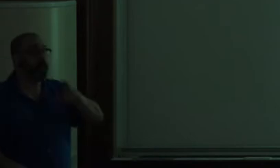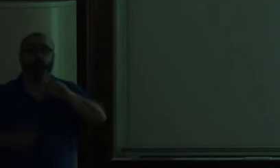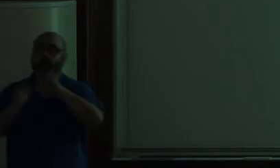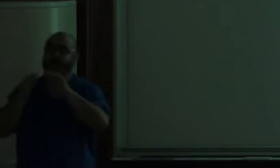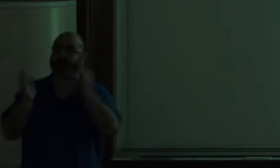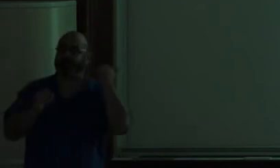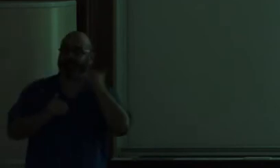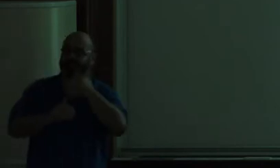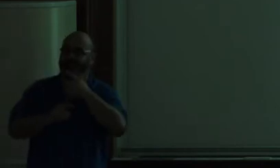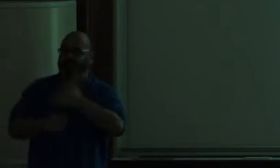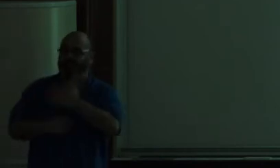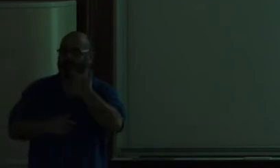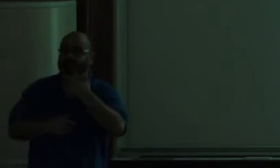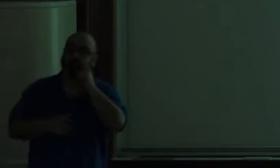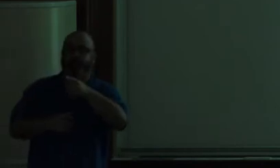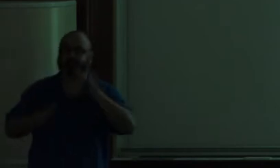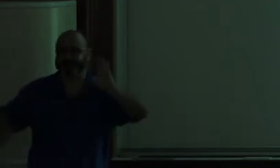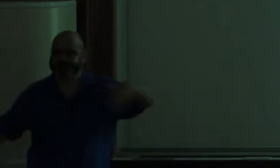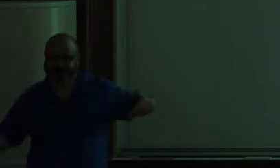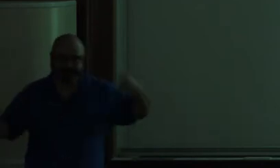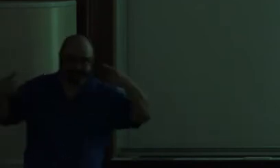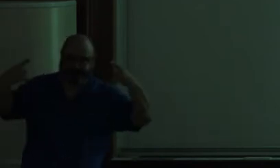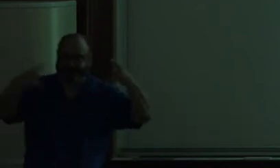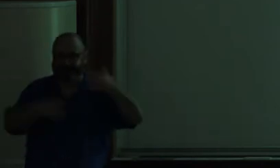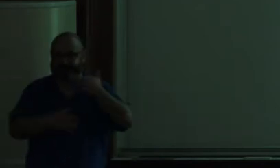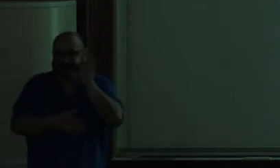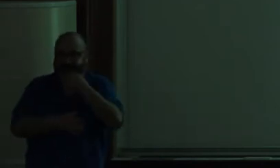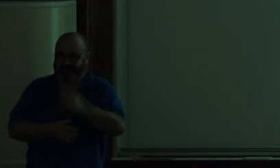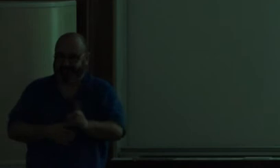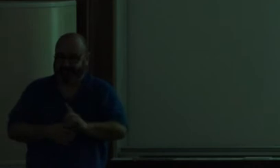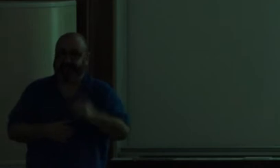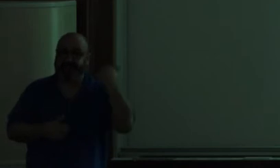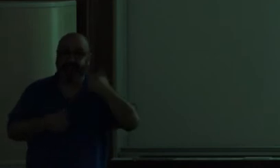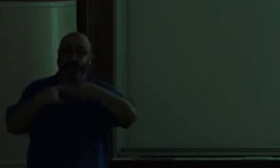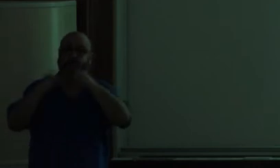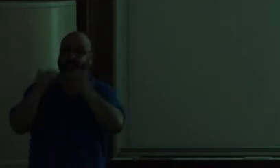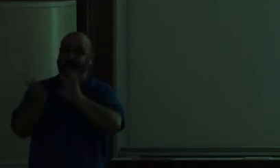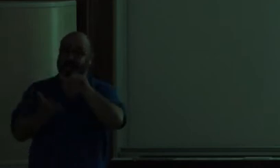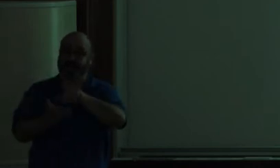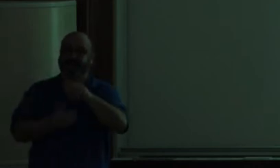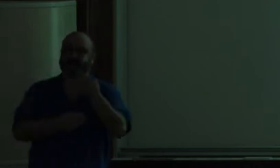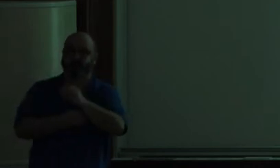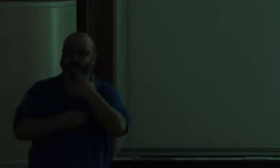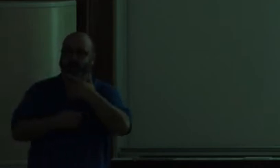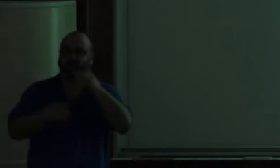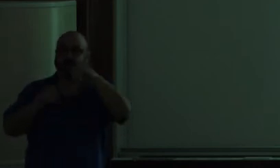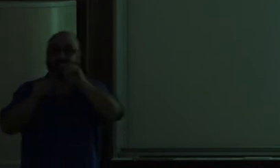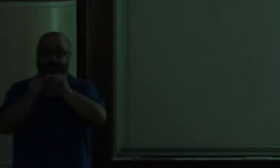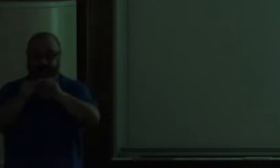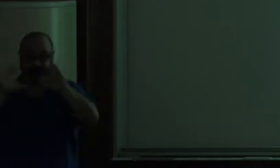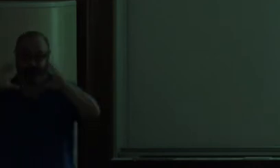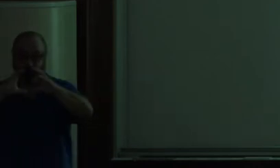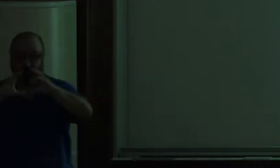je vous en parle? C'est pas pour vous la péter à une conférence ou à une code review, hein. C'est parce que l'unpacking, c'est ce qui vous permet de garder tous vos éléments